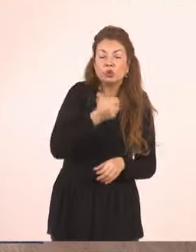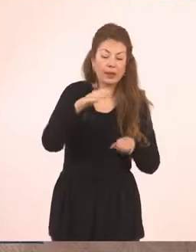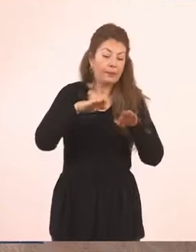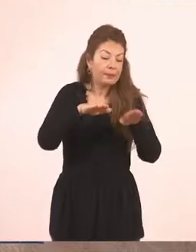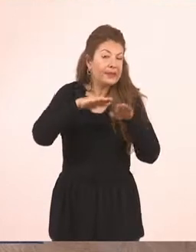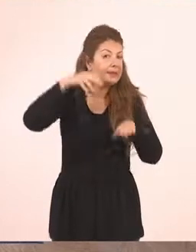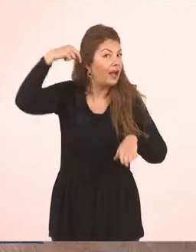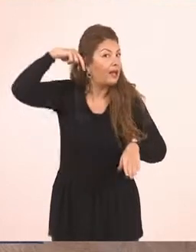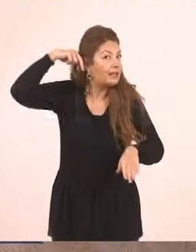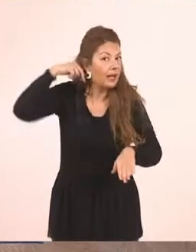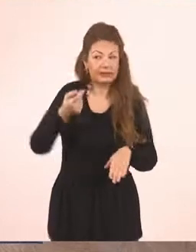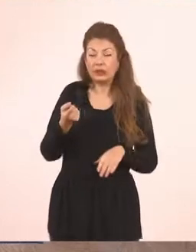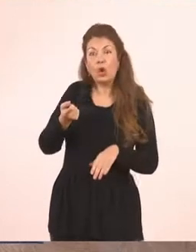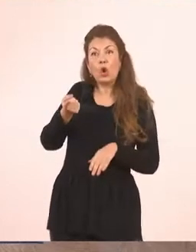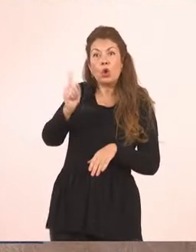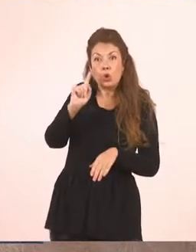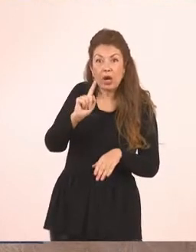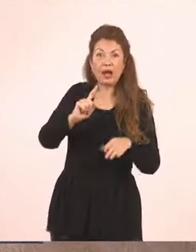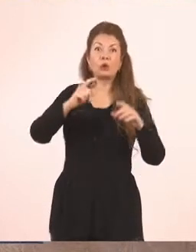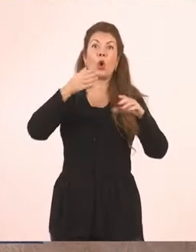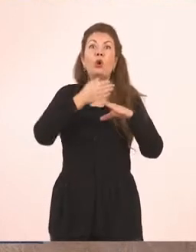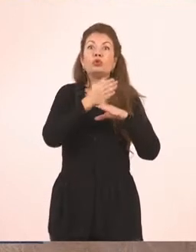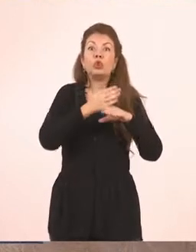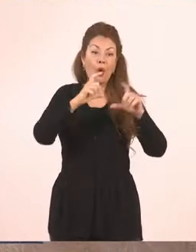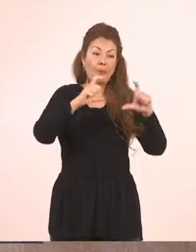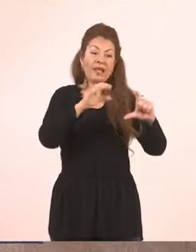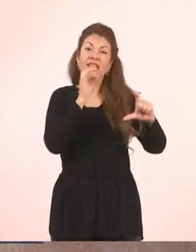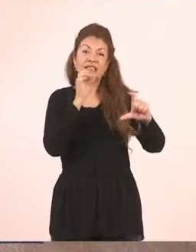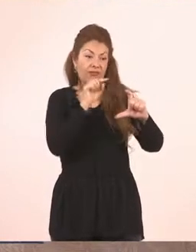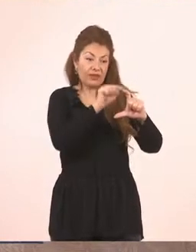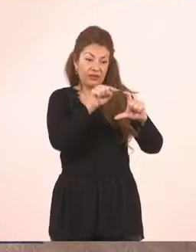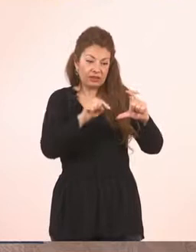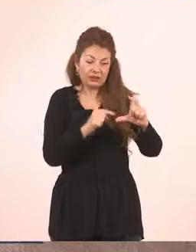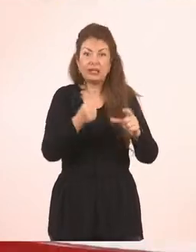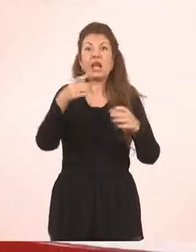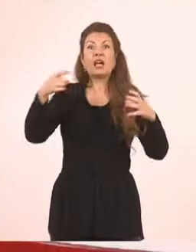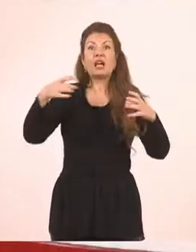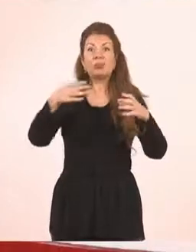κερασόπιτα, ένα λουκάνικο, ένα σταφυδόψωμο και μία φέτα καρπούζι.